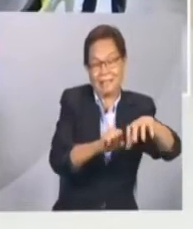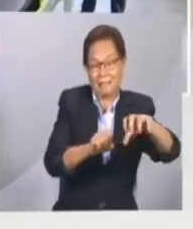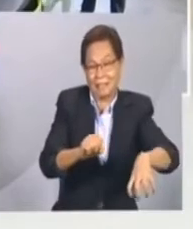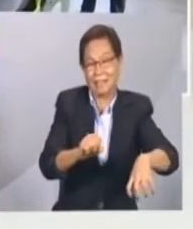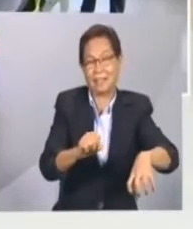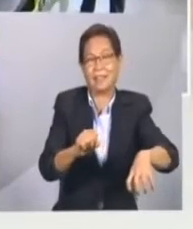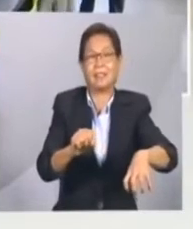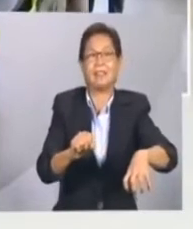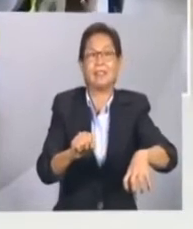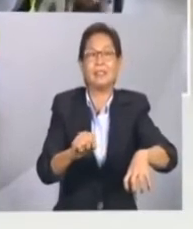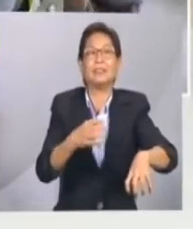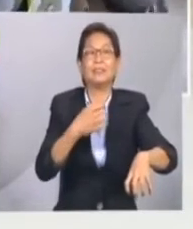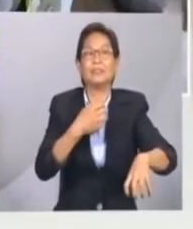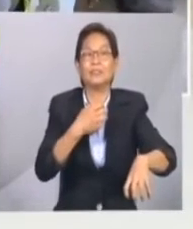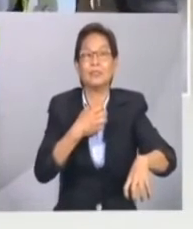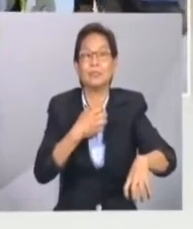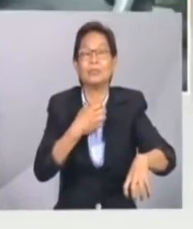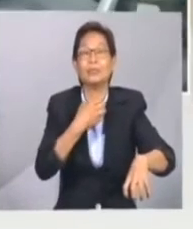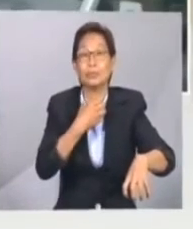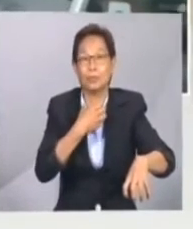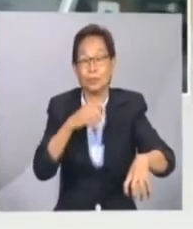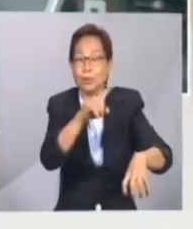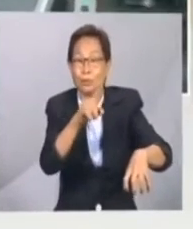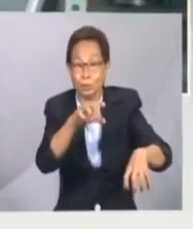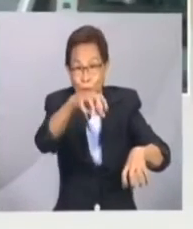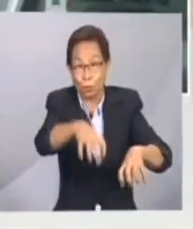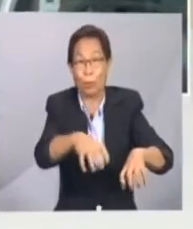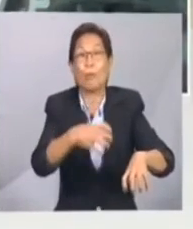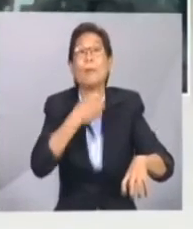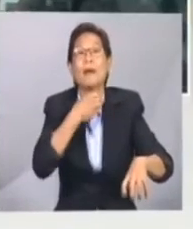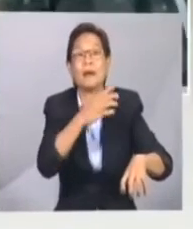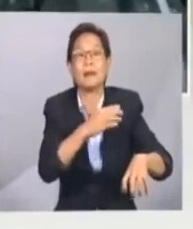zon Perak dan juga zon Sarawak.